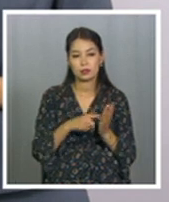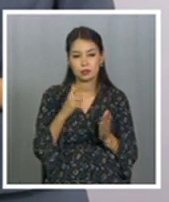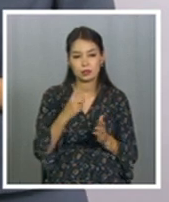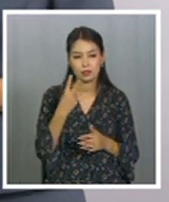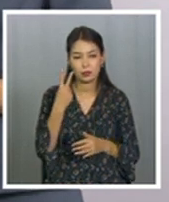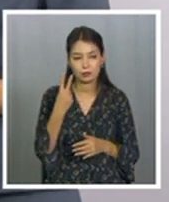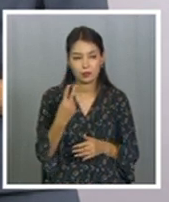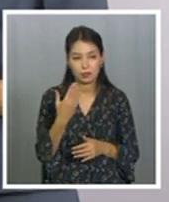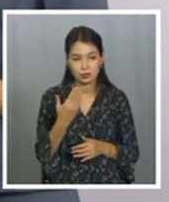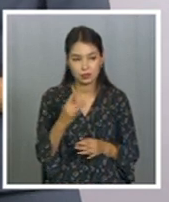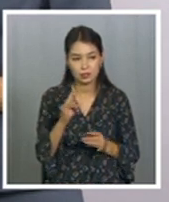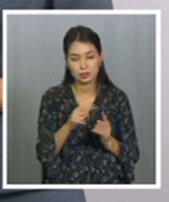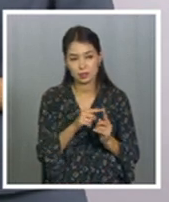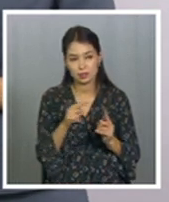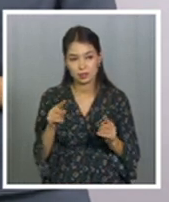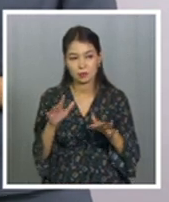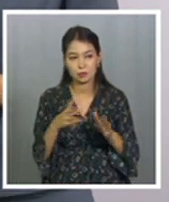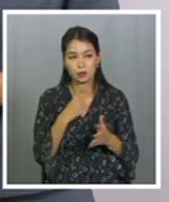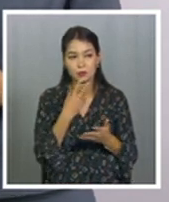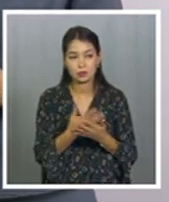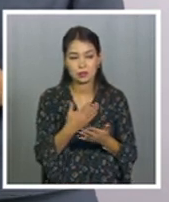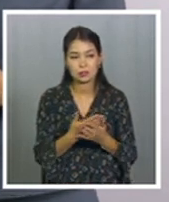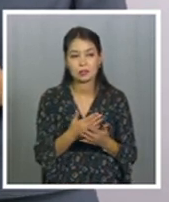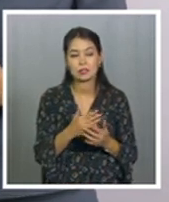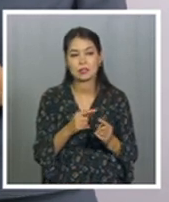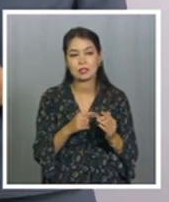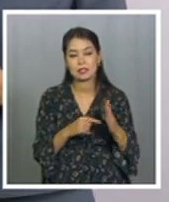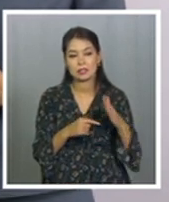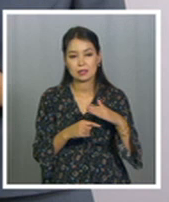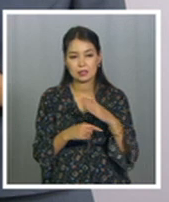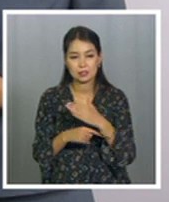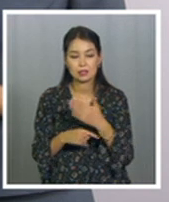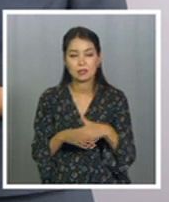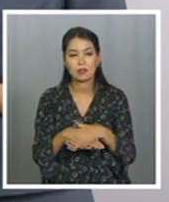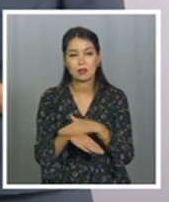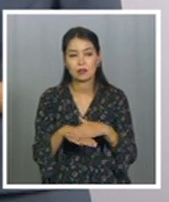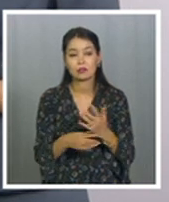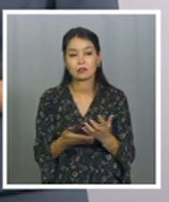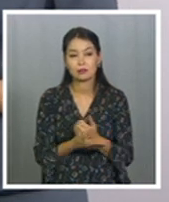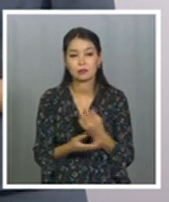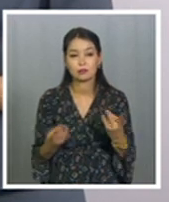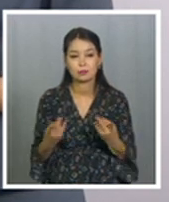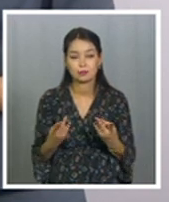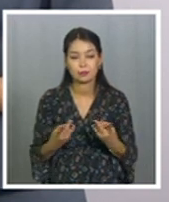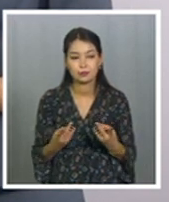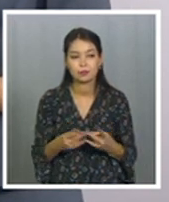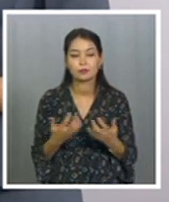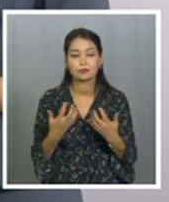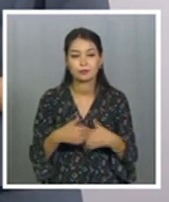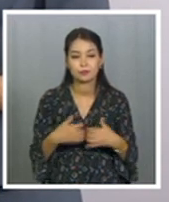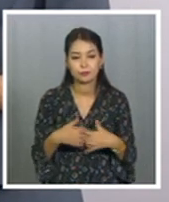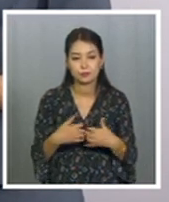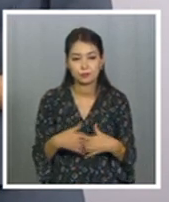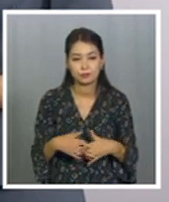квадрат сызықтарымен шектелген қисық сызықты трапецияның ауданын табыңыз. Шешуі.